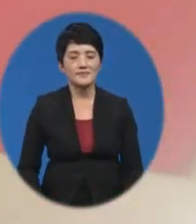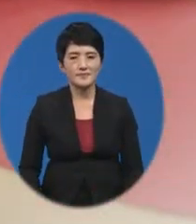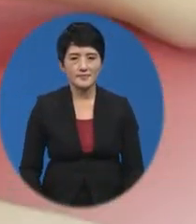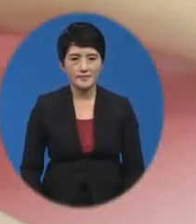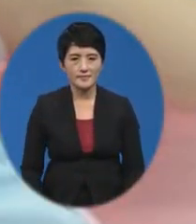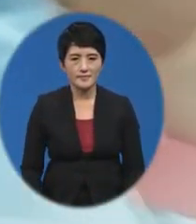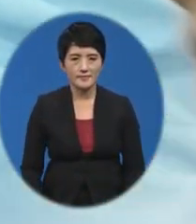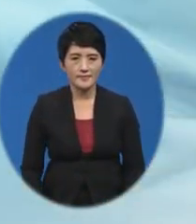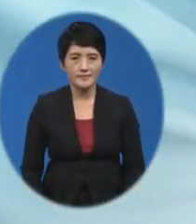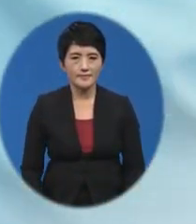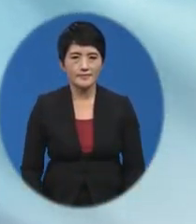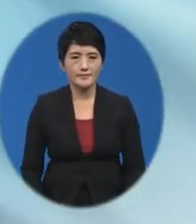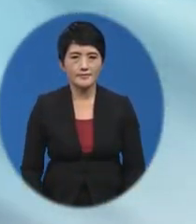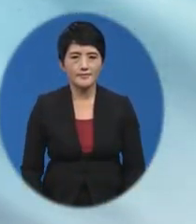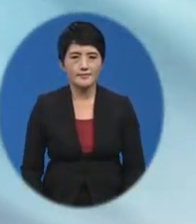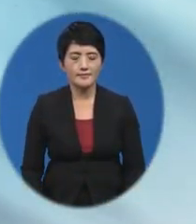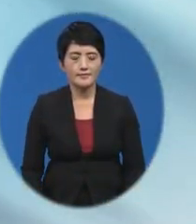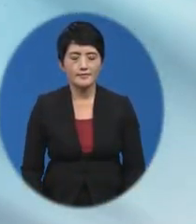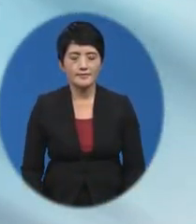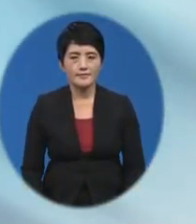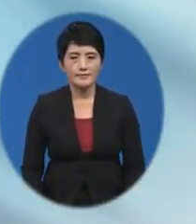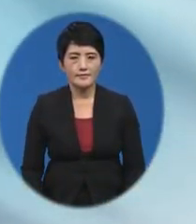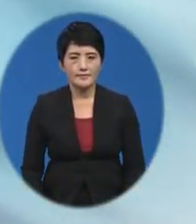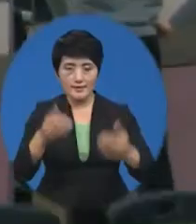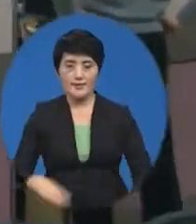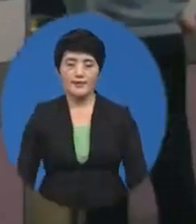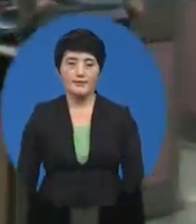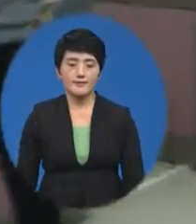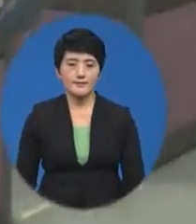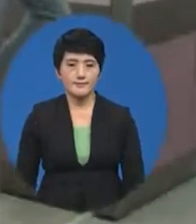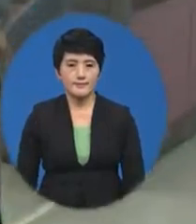지금까지 정보충전 강서은이었습니다.